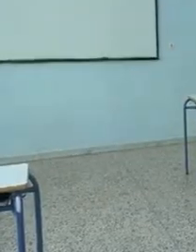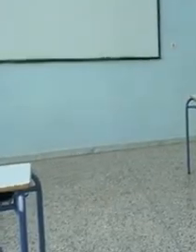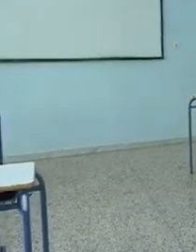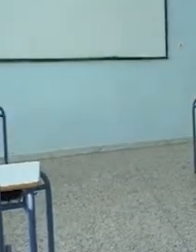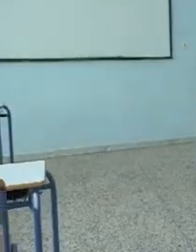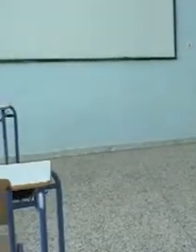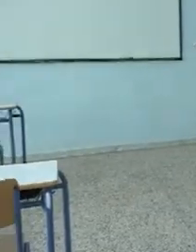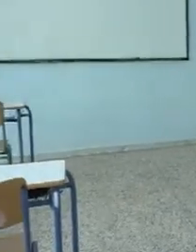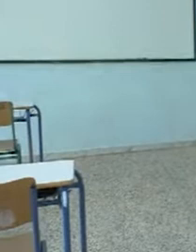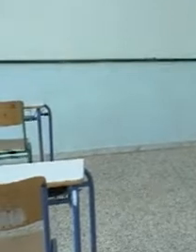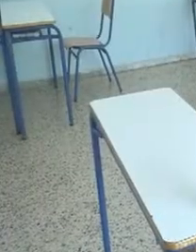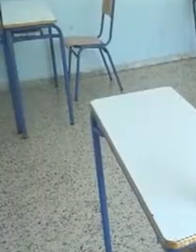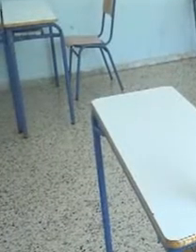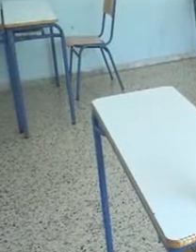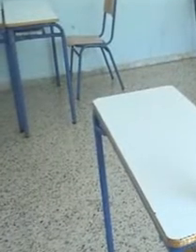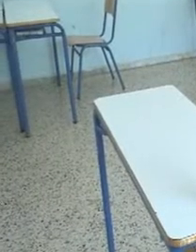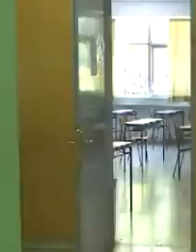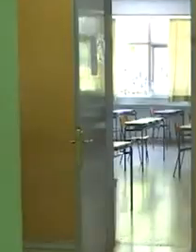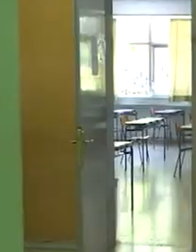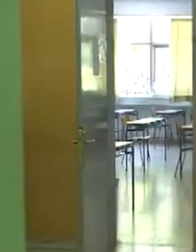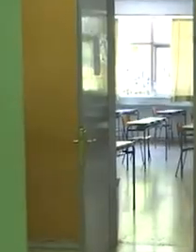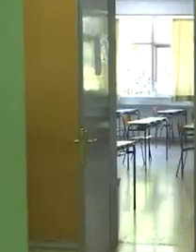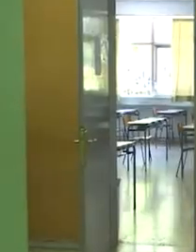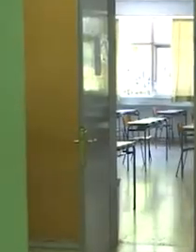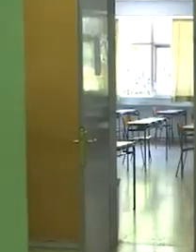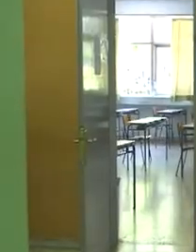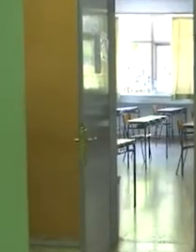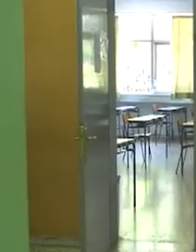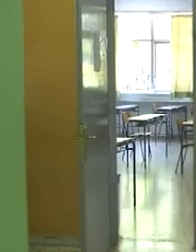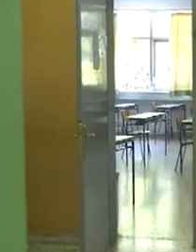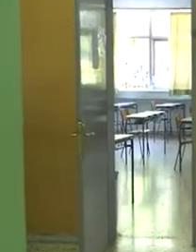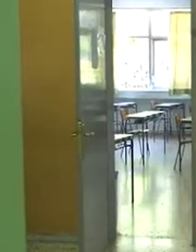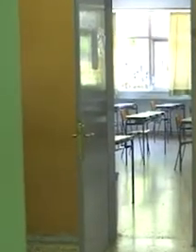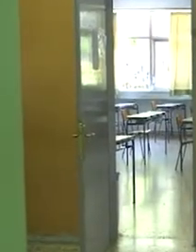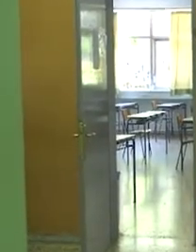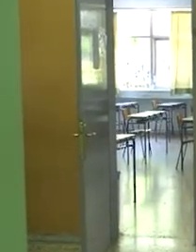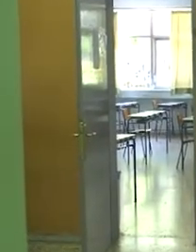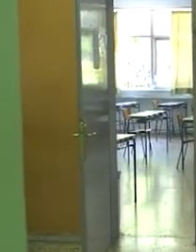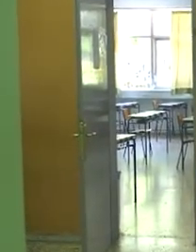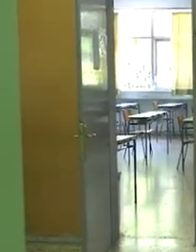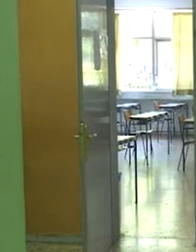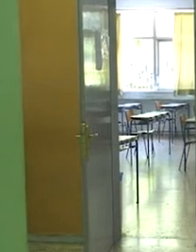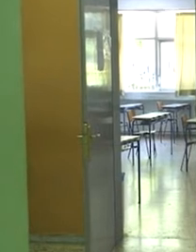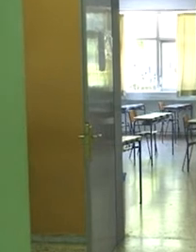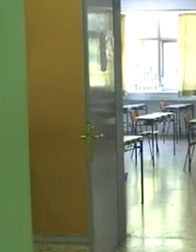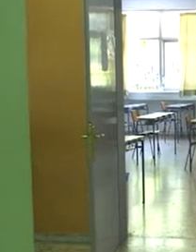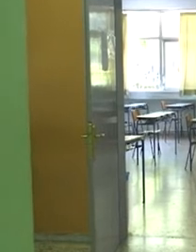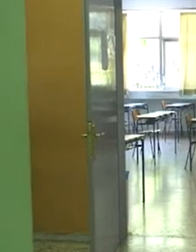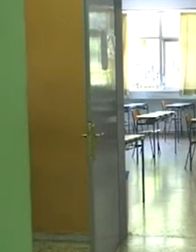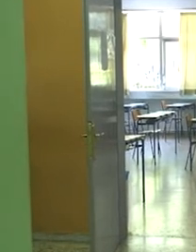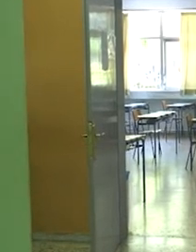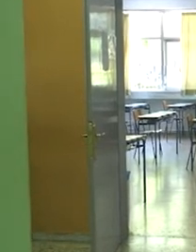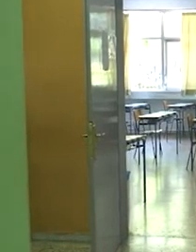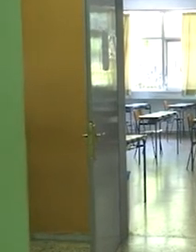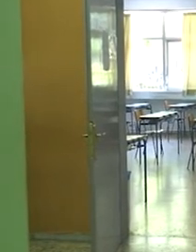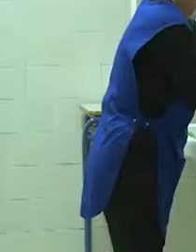γυμνασίων και λυκείων στα σχολεία έδωσε η Επιτροπή Εμπειρογνωμόνων του Υπουργείου Υγείας. Φυσικά αυτό θα γίνει με όλα τα μέτρα που